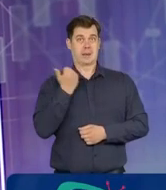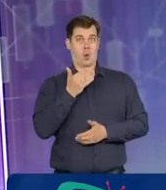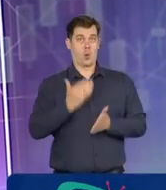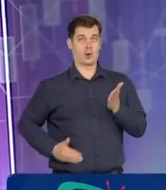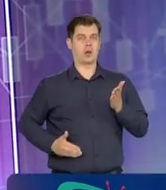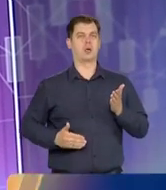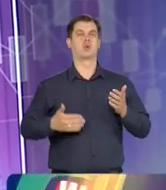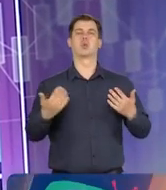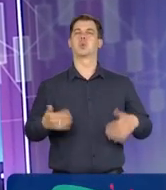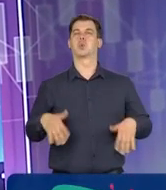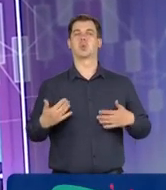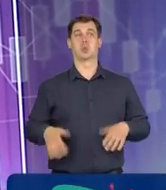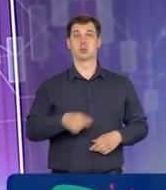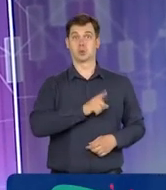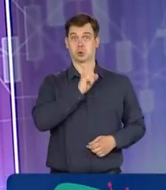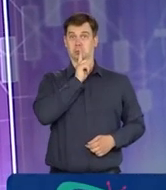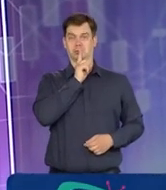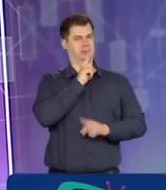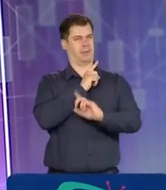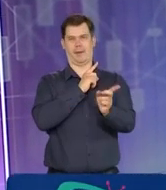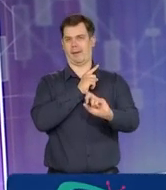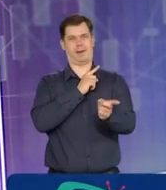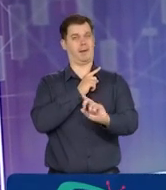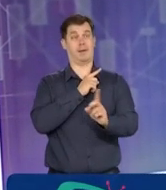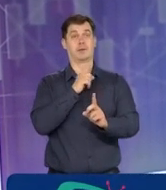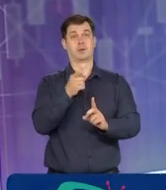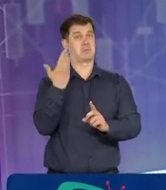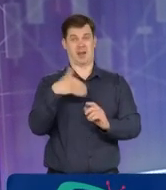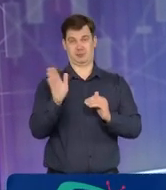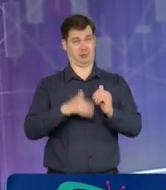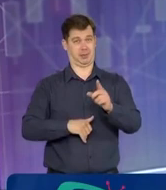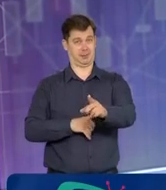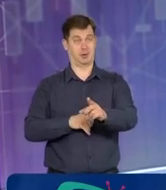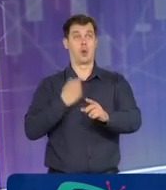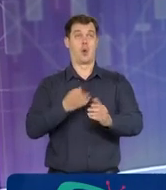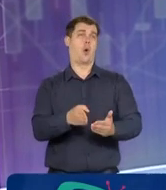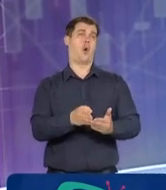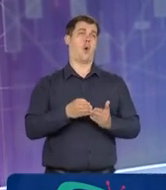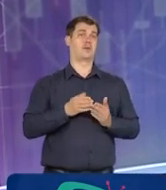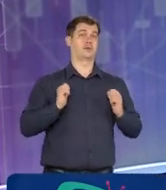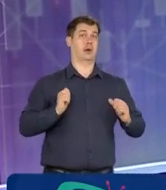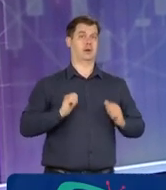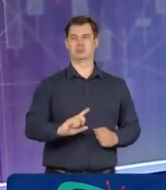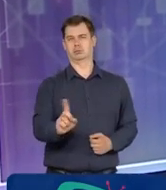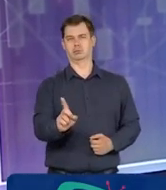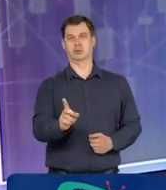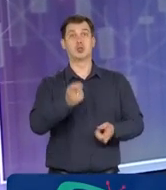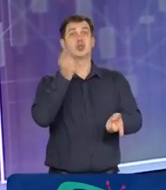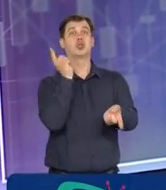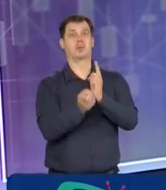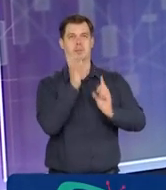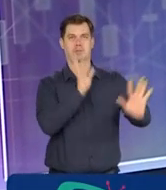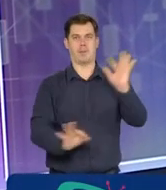to tutaj nie można czekać to to jest bardzo zła strategia to się nie chowamy tutaj szybko w ogóle poprawiamy